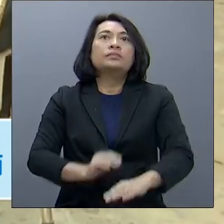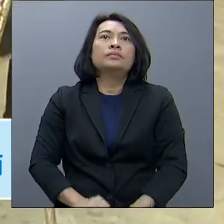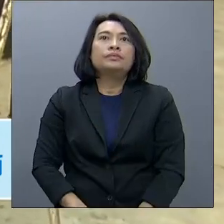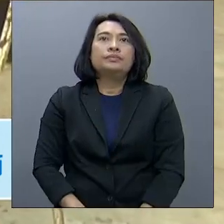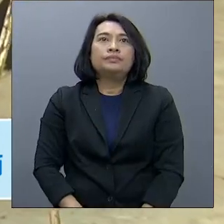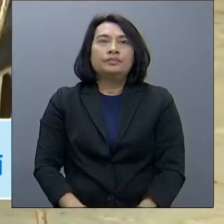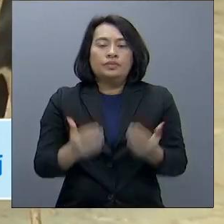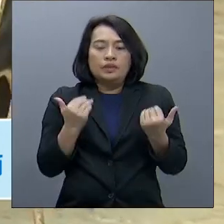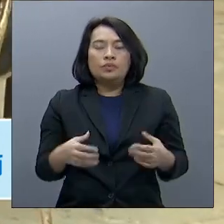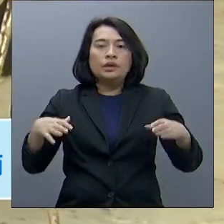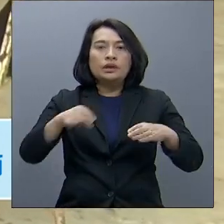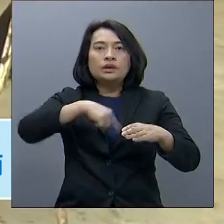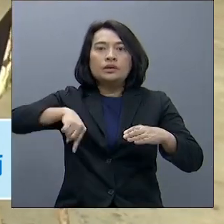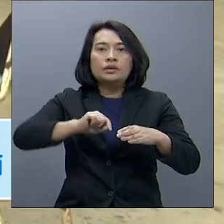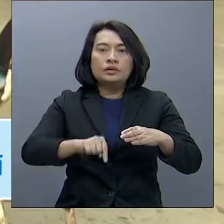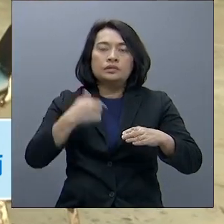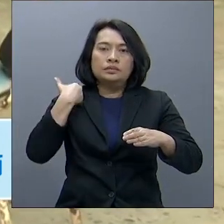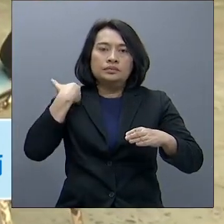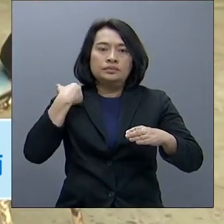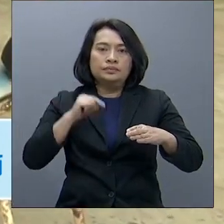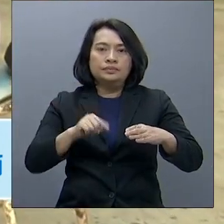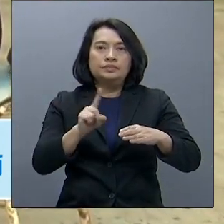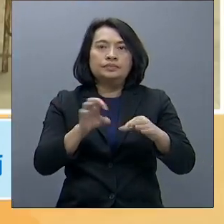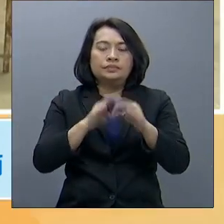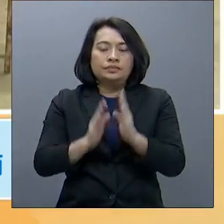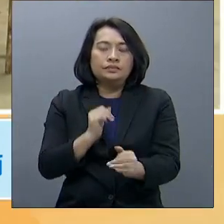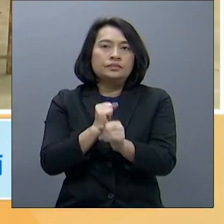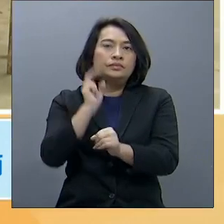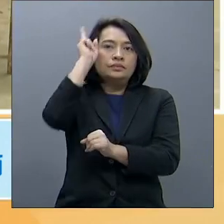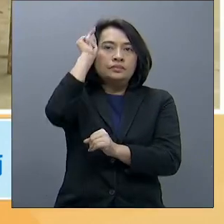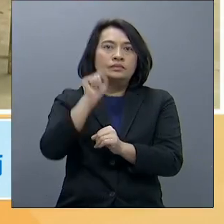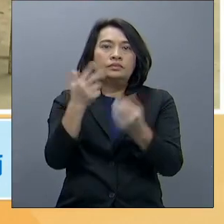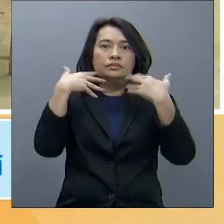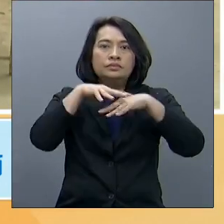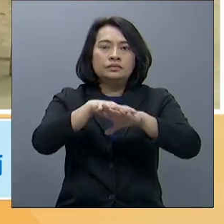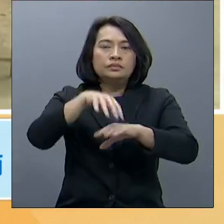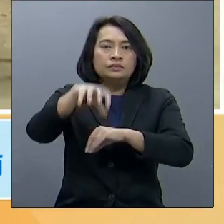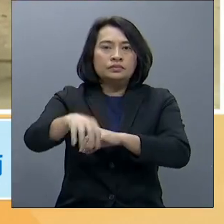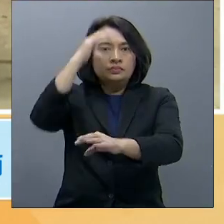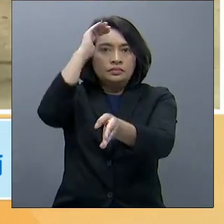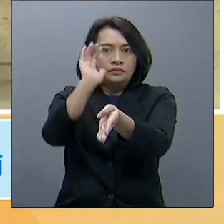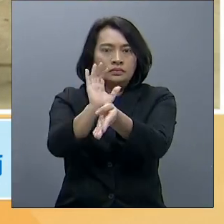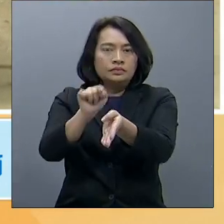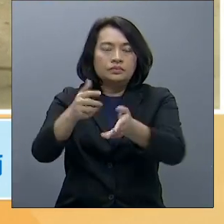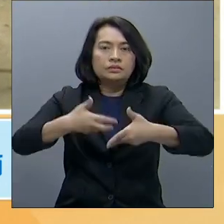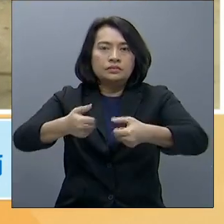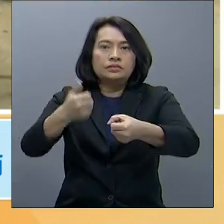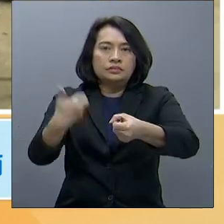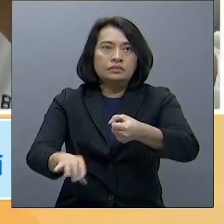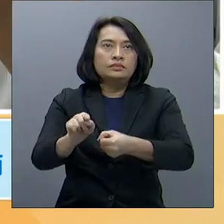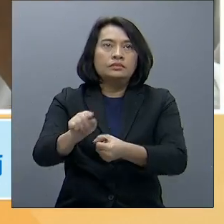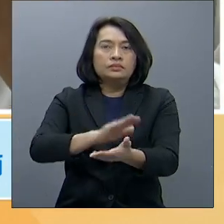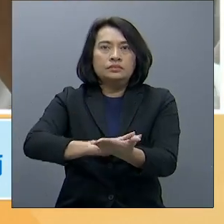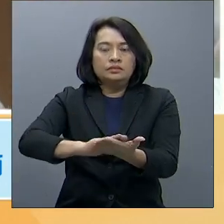ราทั้งทีมีความคืบหน้าอย่างแน่นอนนักข่าวของเราติดต่อไปที่สอท.3ให้รับเรื่องนี้เป็นที่เรียบร้อยแล้วนะคะ